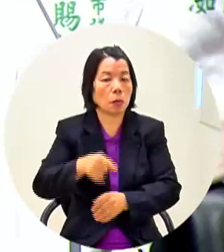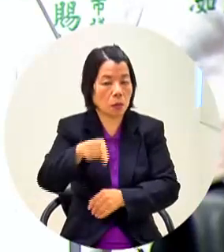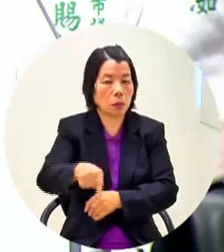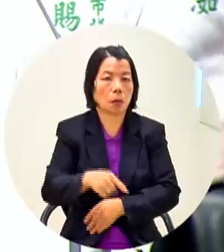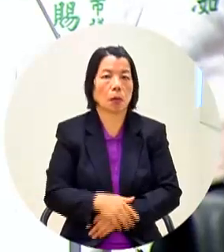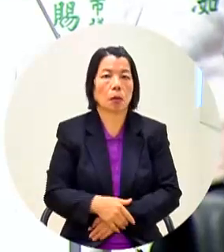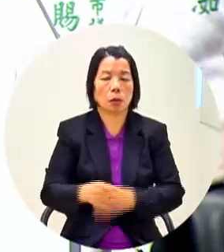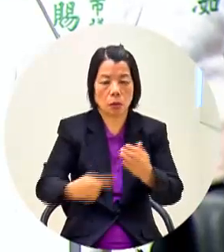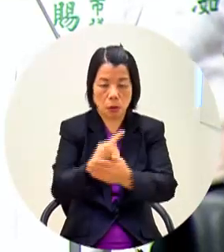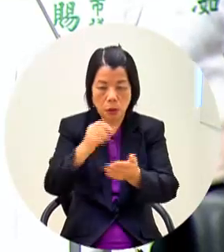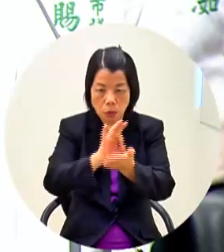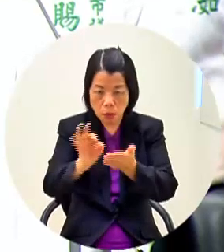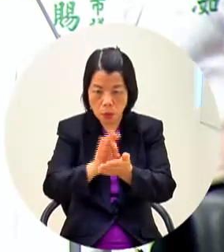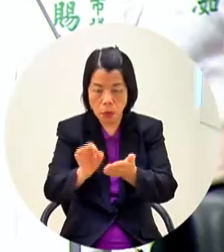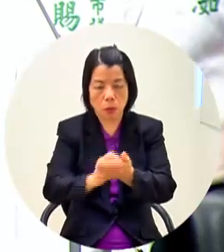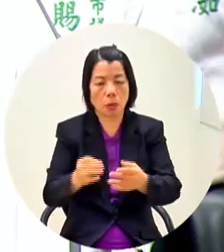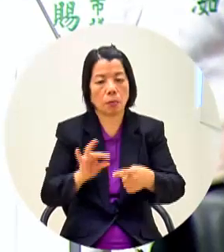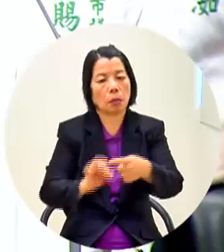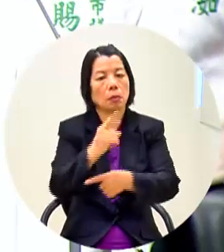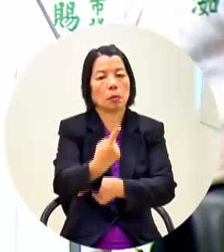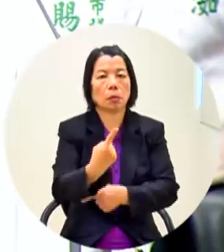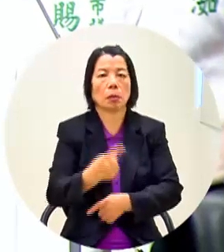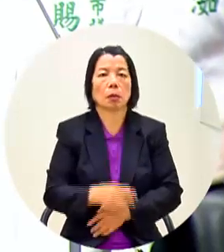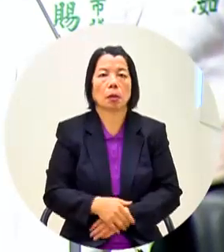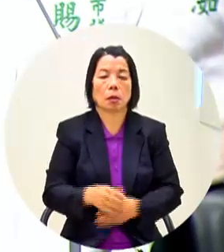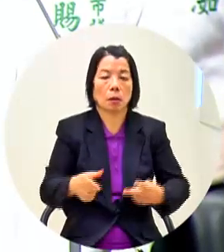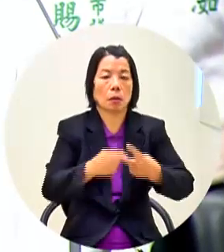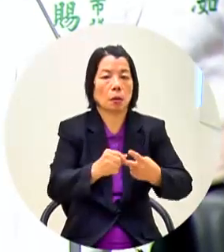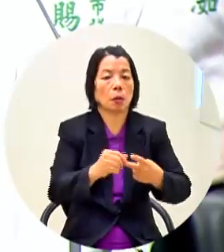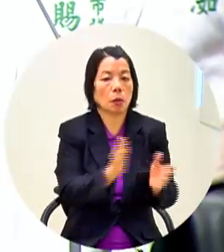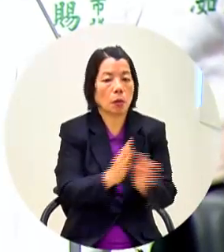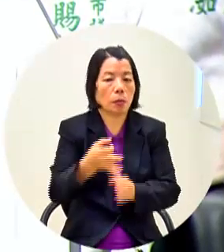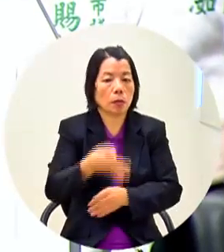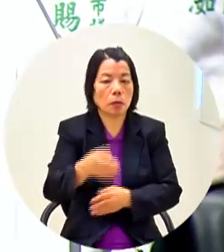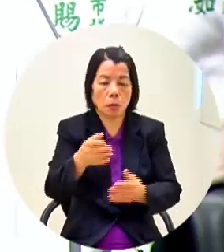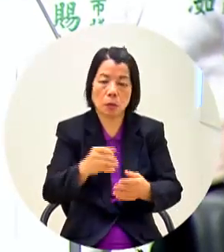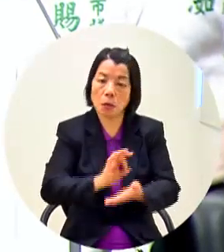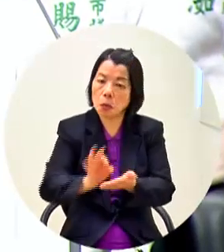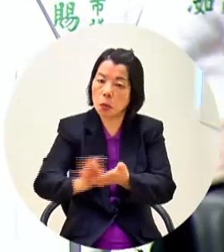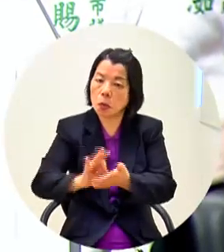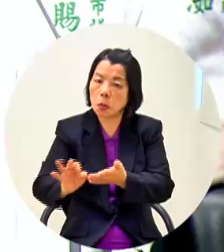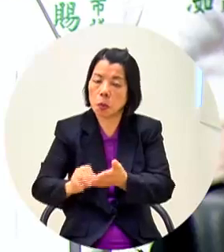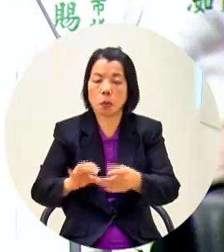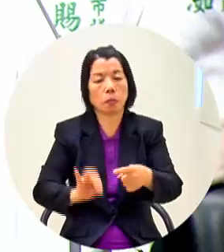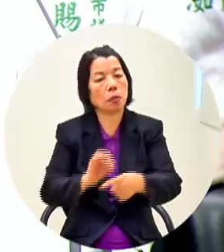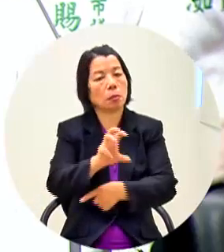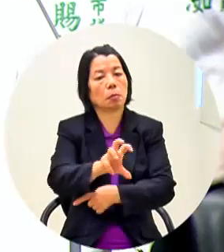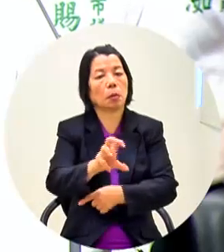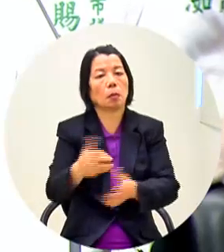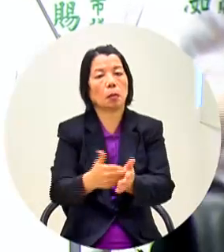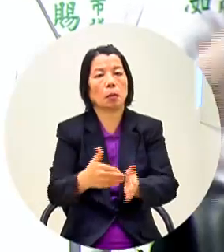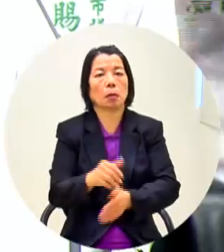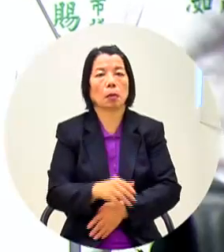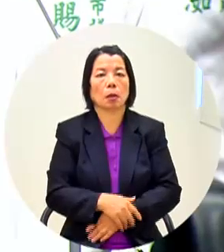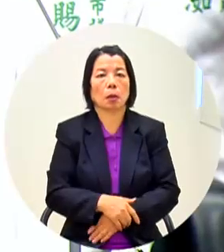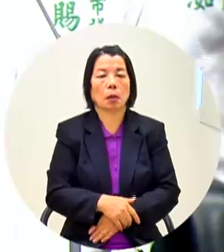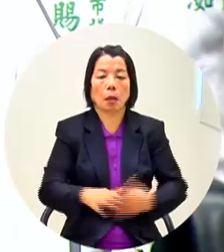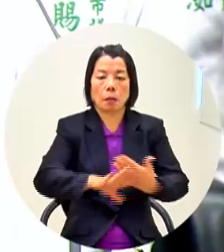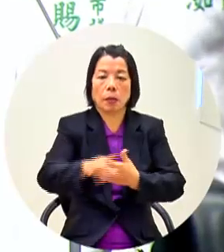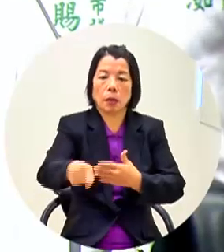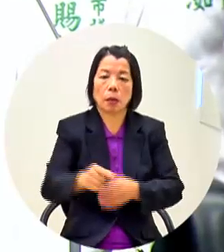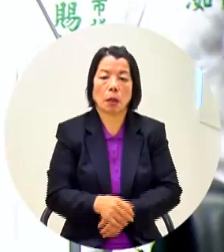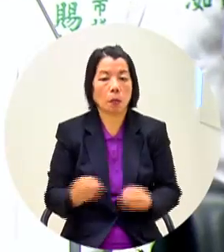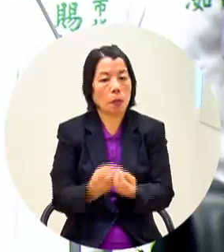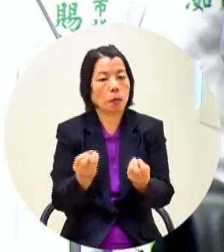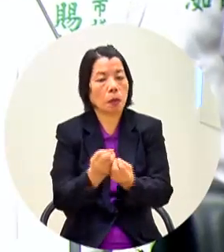用了1%啊。市长你的二倍金已经用掉80%，你知不知道？ 那其他也当然还有天灾害准备金